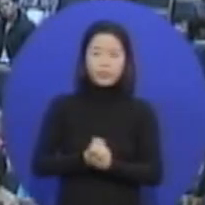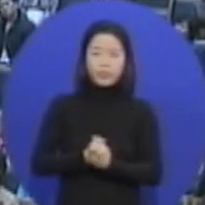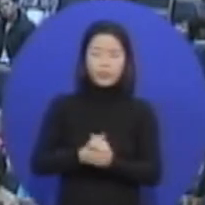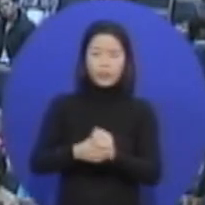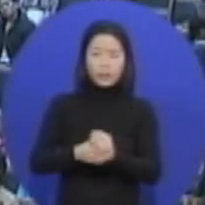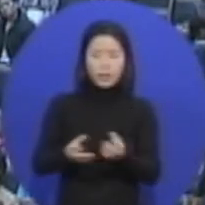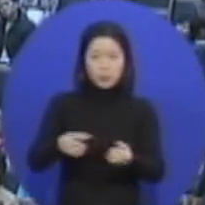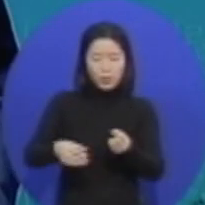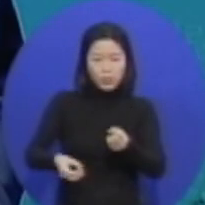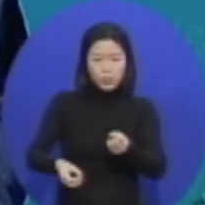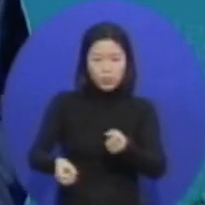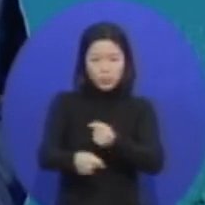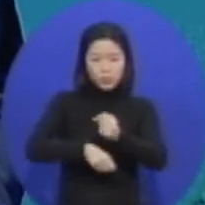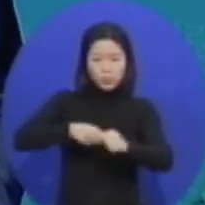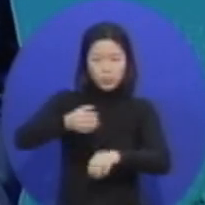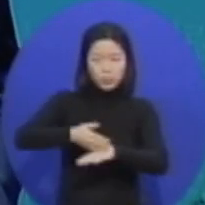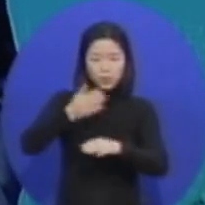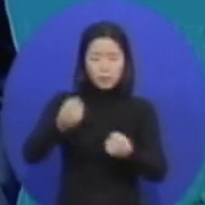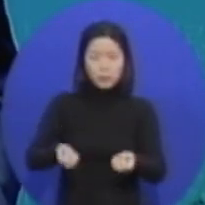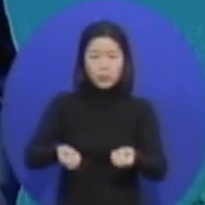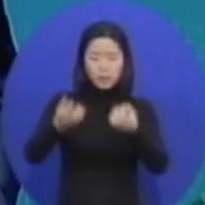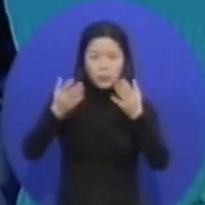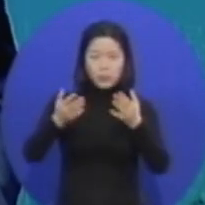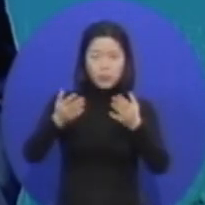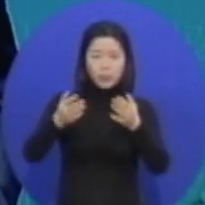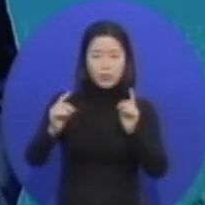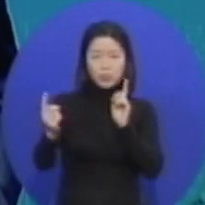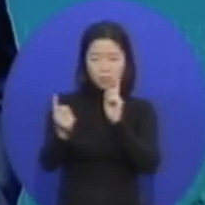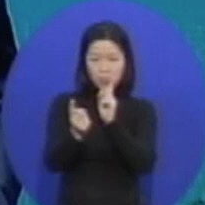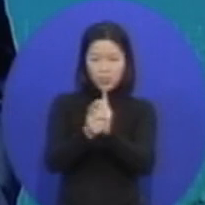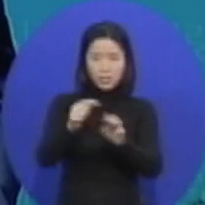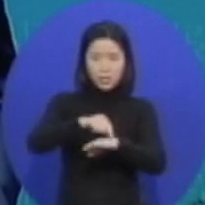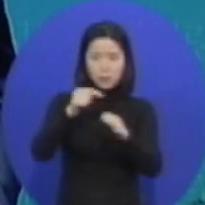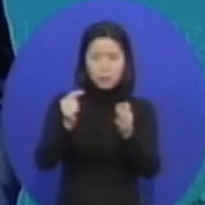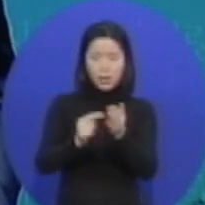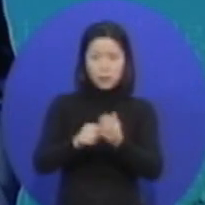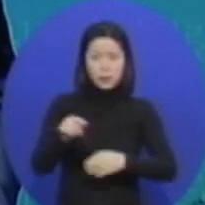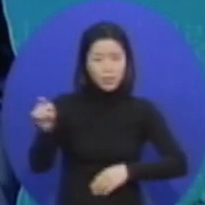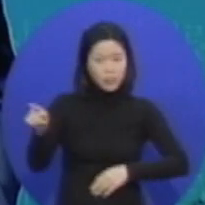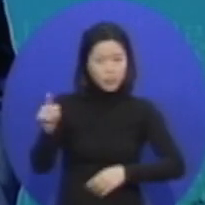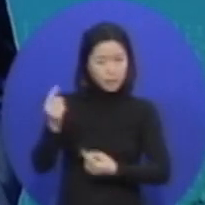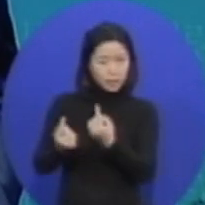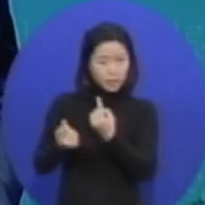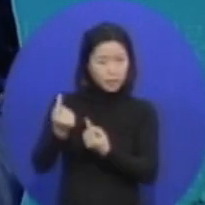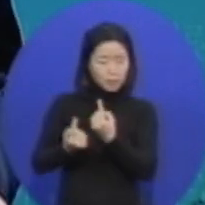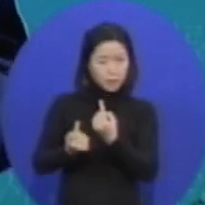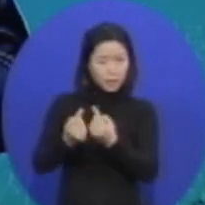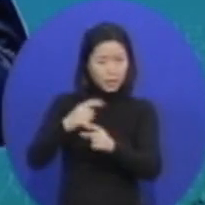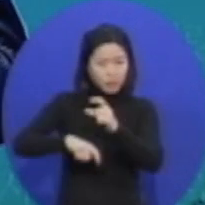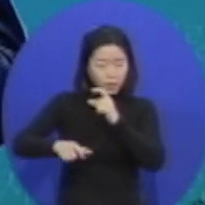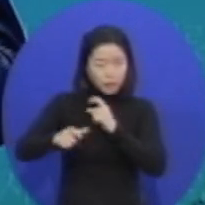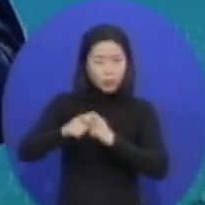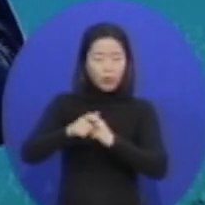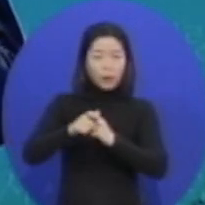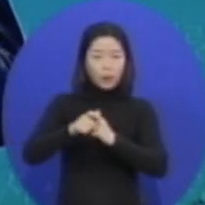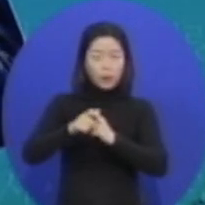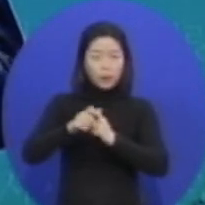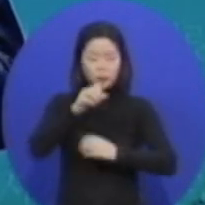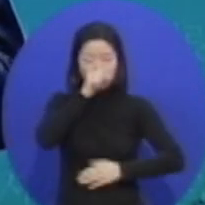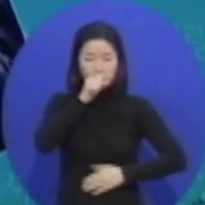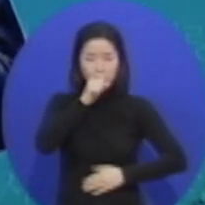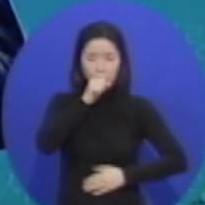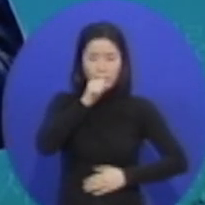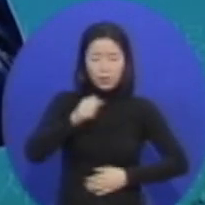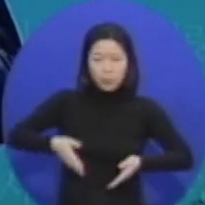감사제 를 맞이하는 마음이 그때 마음보다 더 아시죠 추석 다가오고 고향 간다는 생각으로 마음이 막